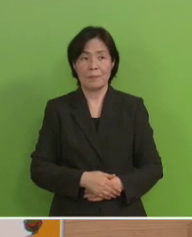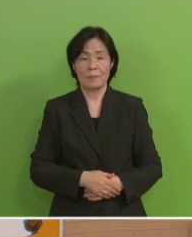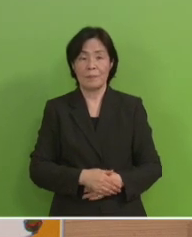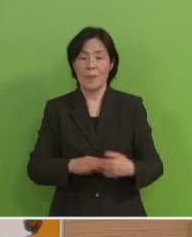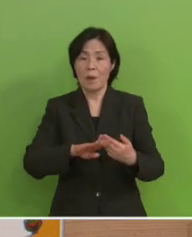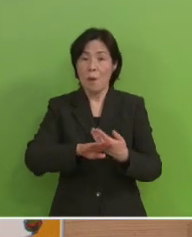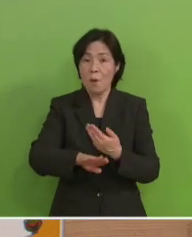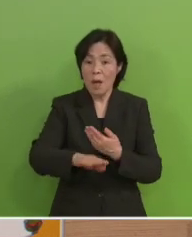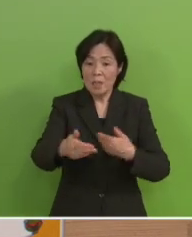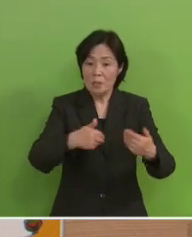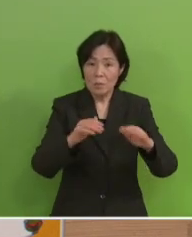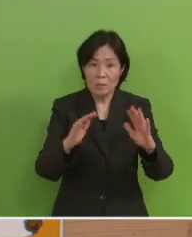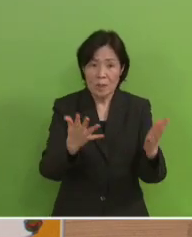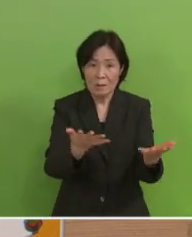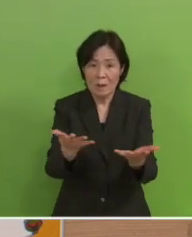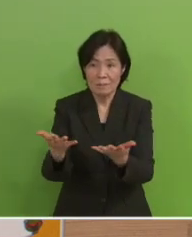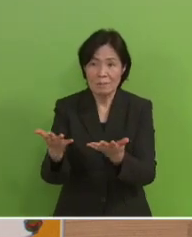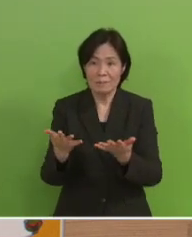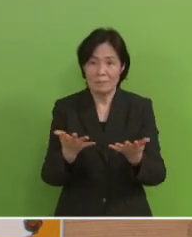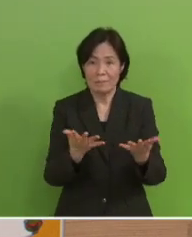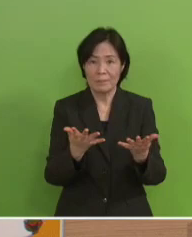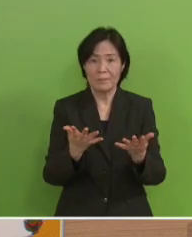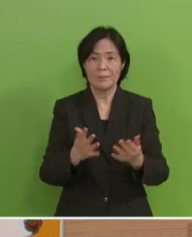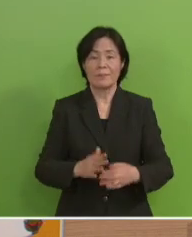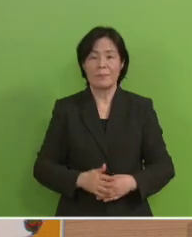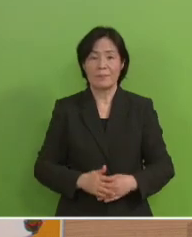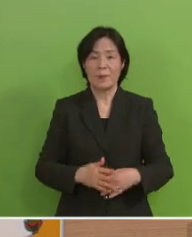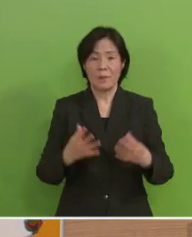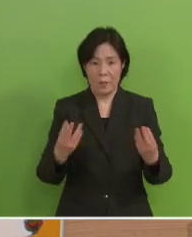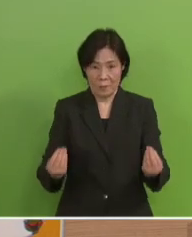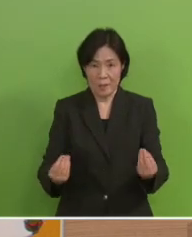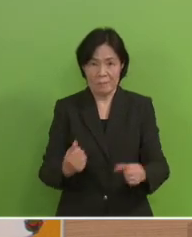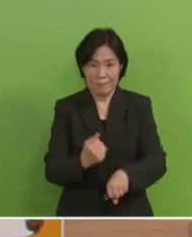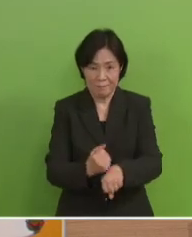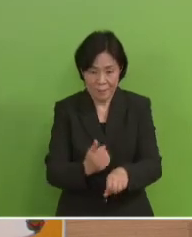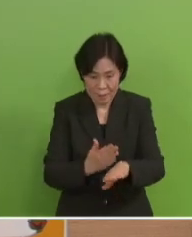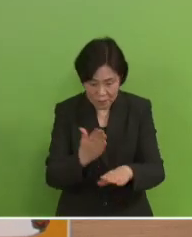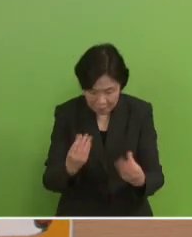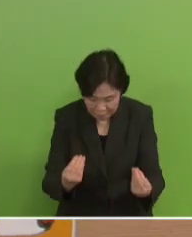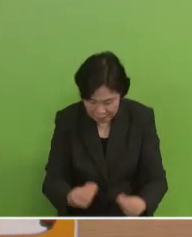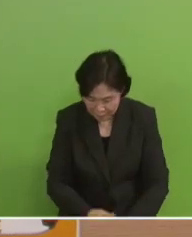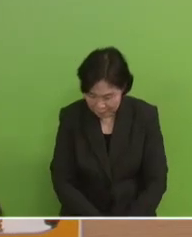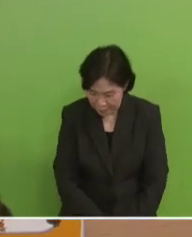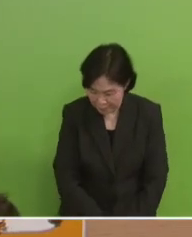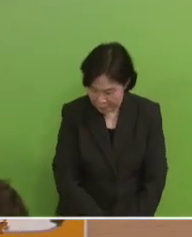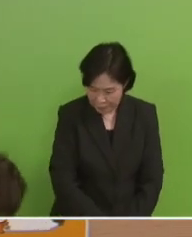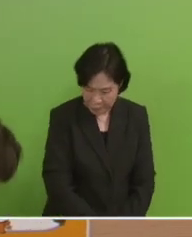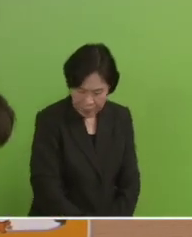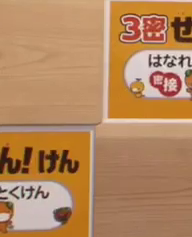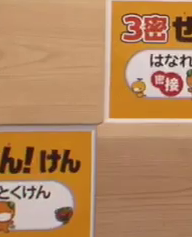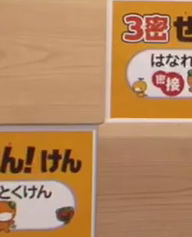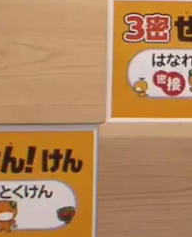各種3階にしてもよろしいでしょうかとか言これどうはいどうもありがとうございました